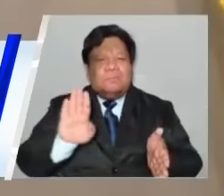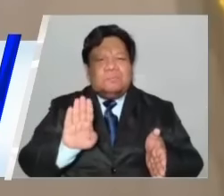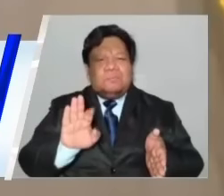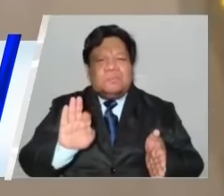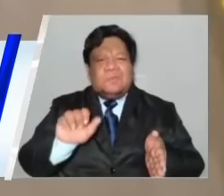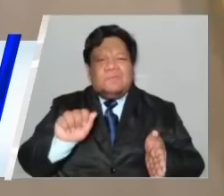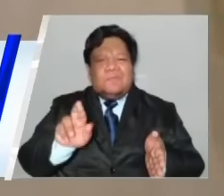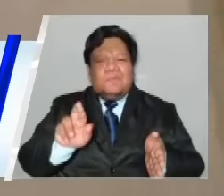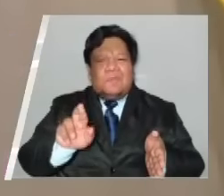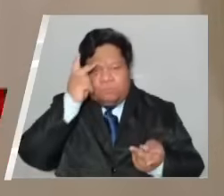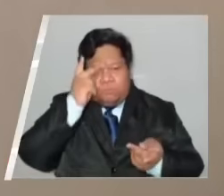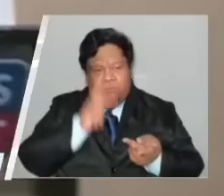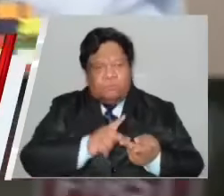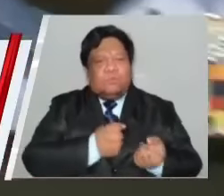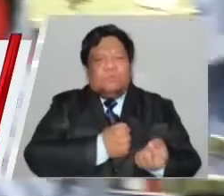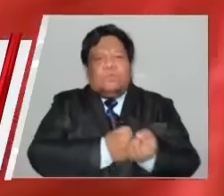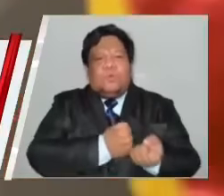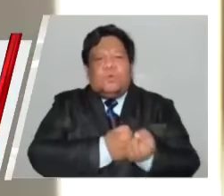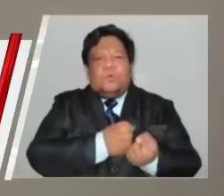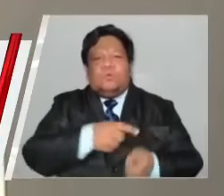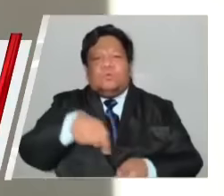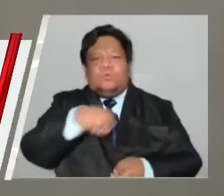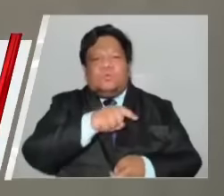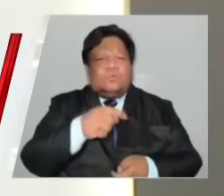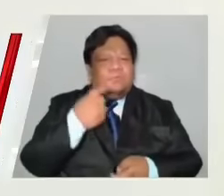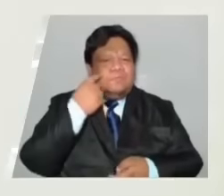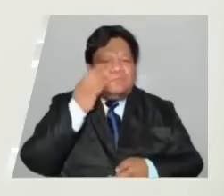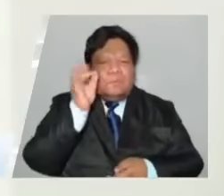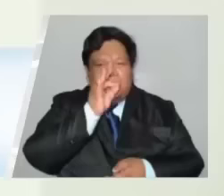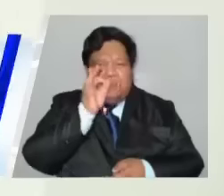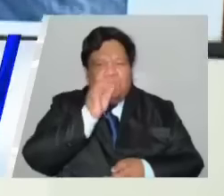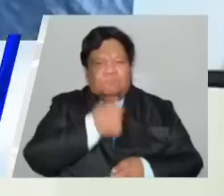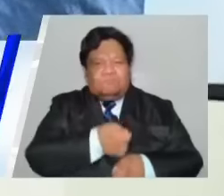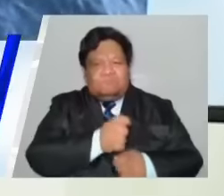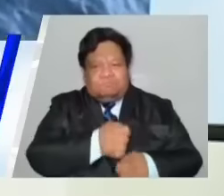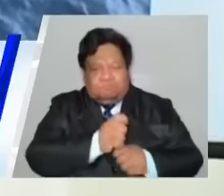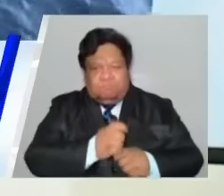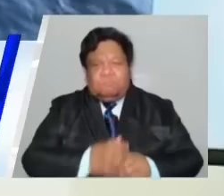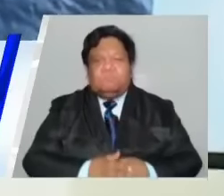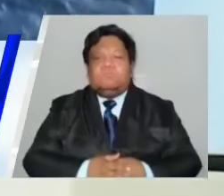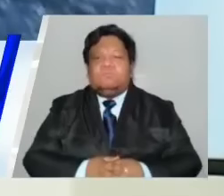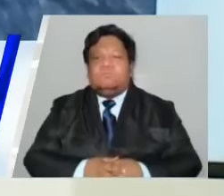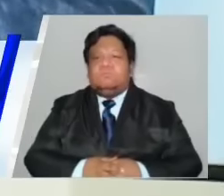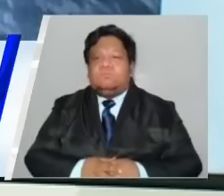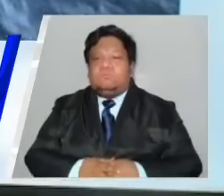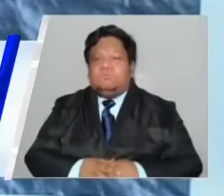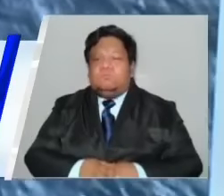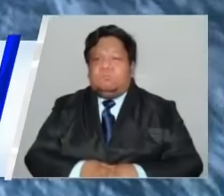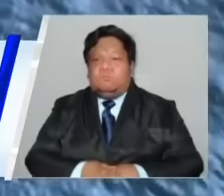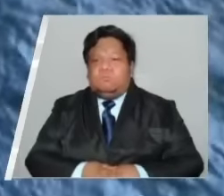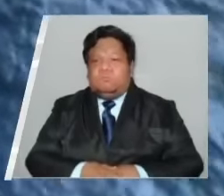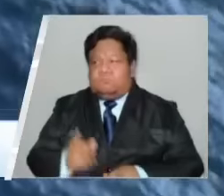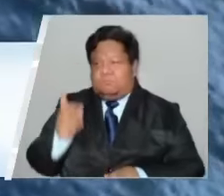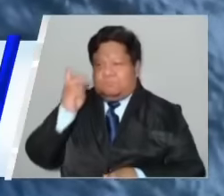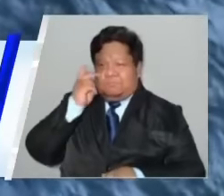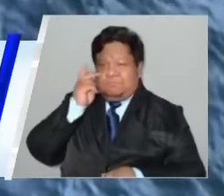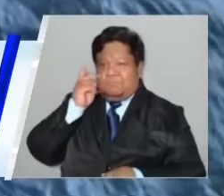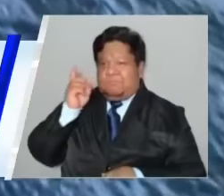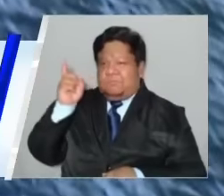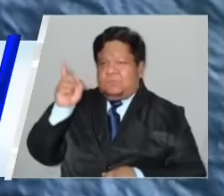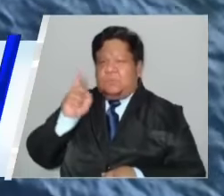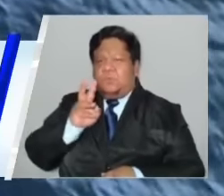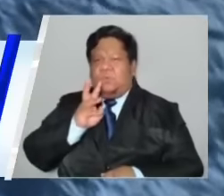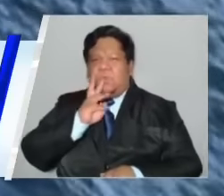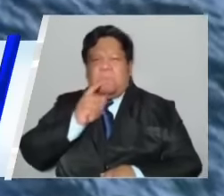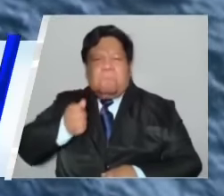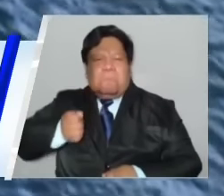you can see from the video, it is a jet stream water cannon that it is really intended to damage the structure